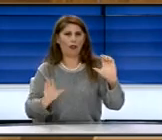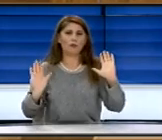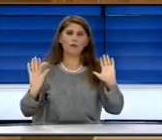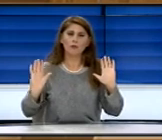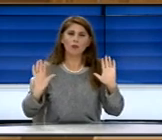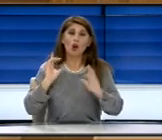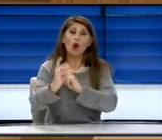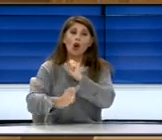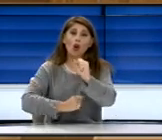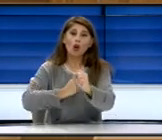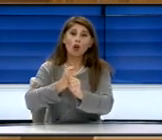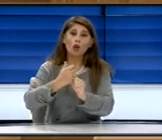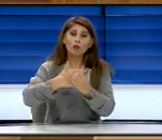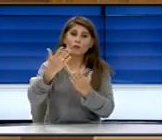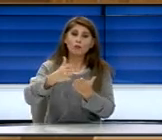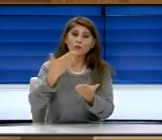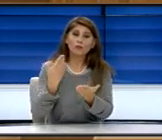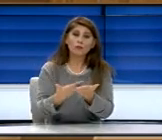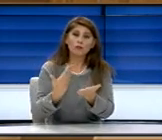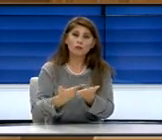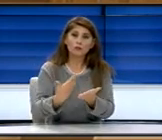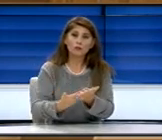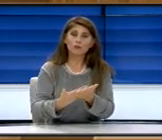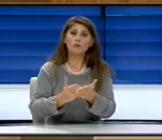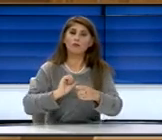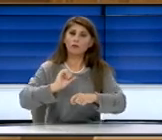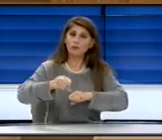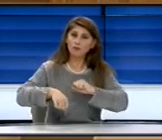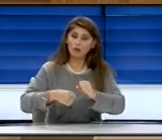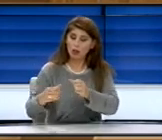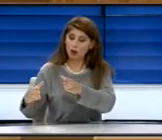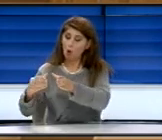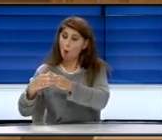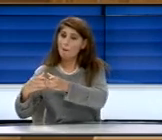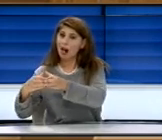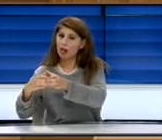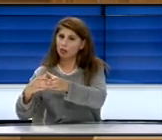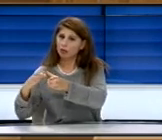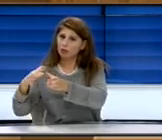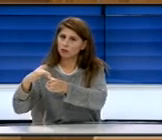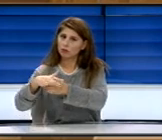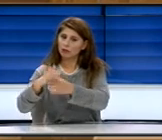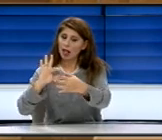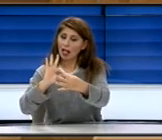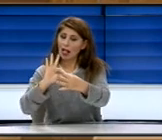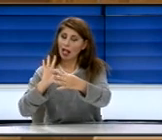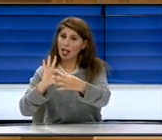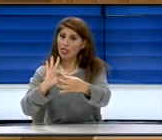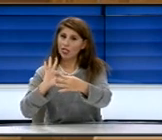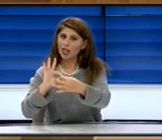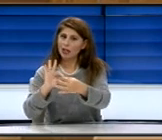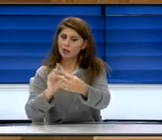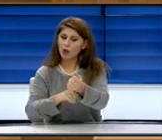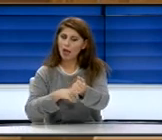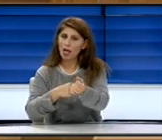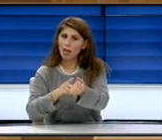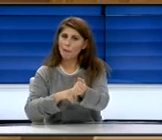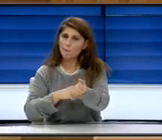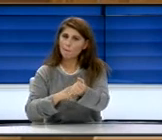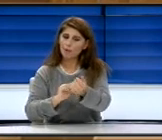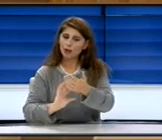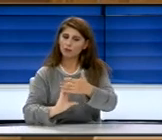δημοσιεύει στοιχεία, ντοκουμέντα για τη δράση των λόμπι, για τους δεσμούς αίματος που έχουν αναπτύξει